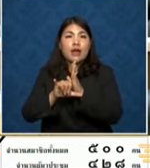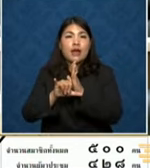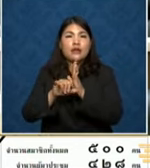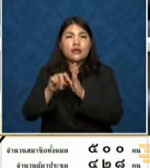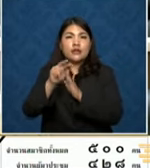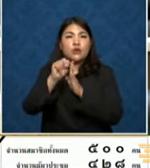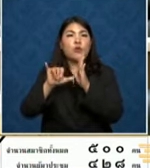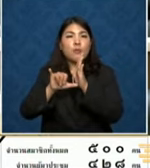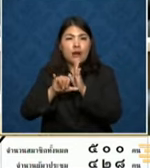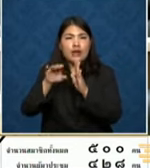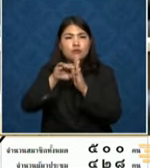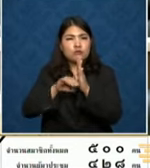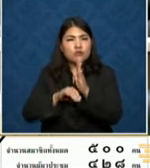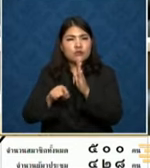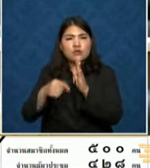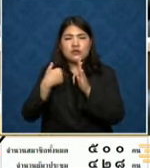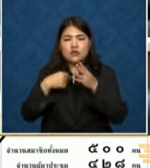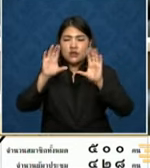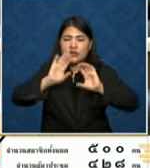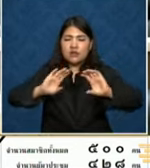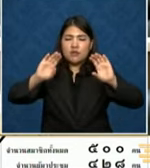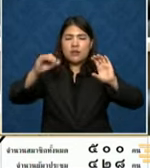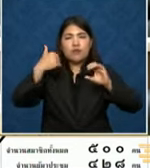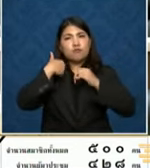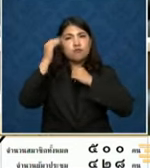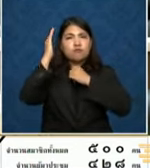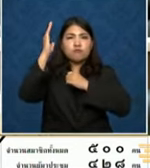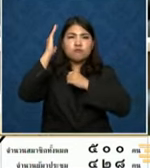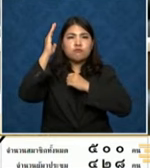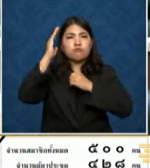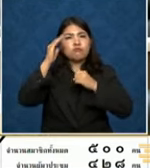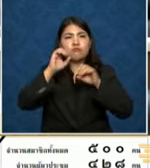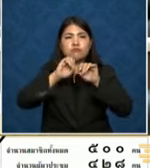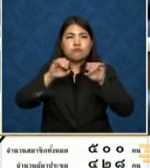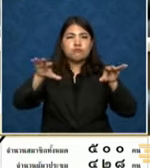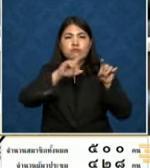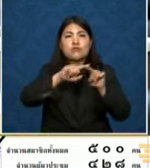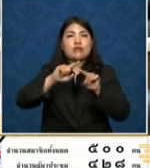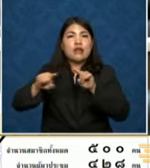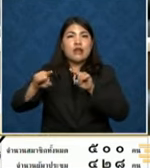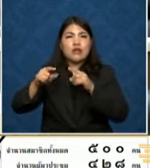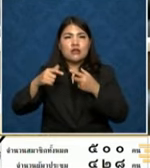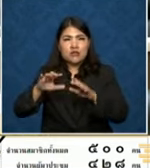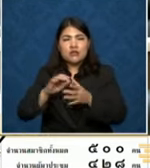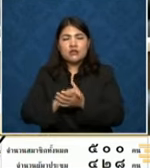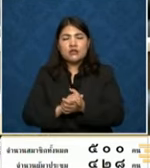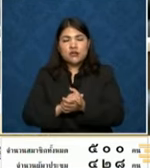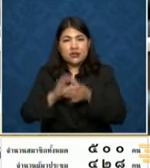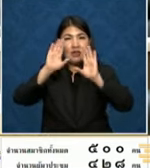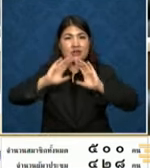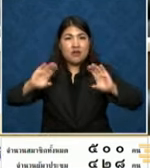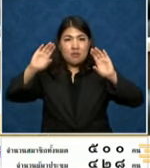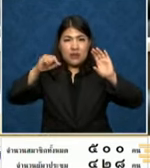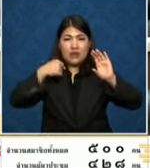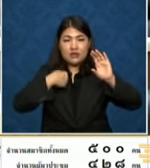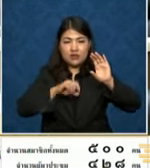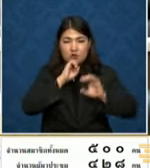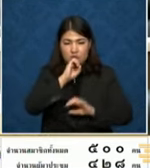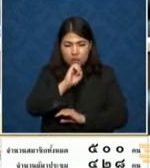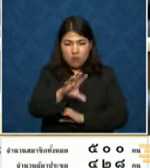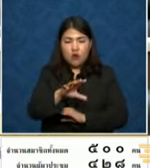รัฐบาลหาเสียงไว้และนโยบายที่รัฐบาลแถลงไว้ต่อรัฐสภ